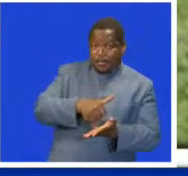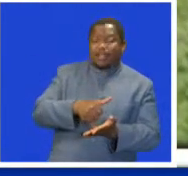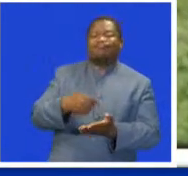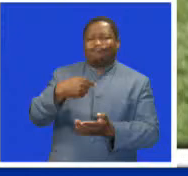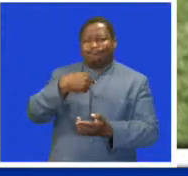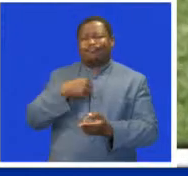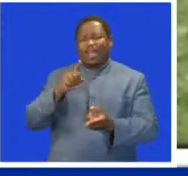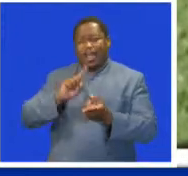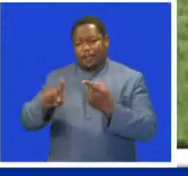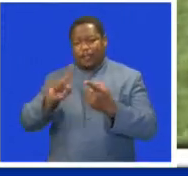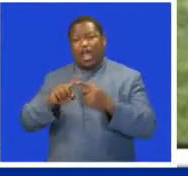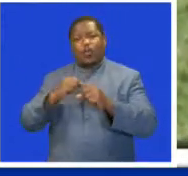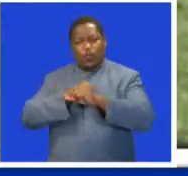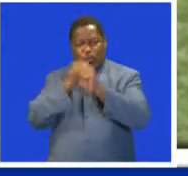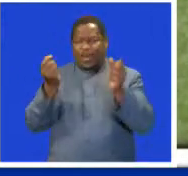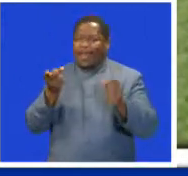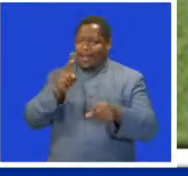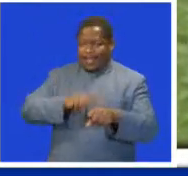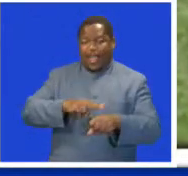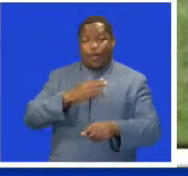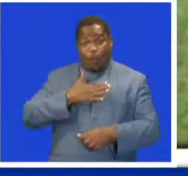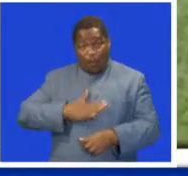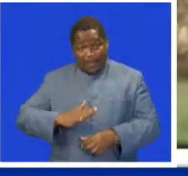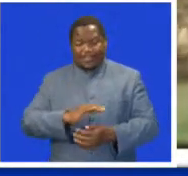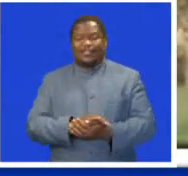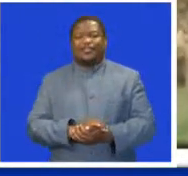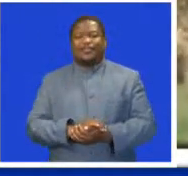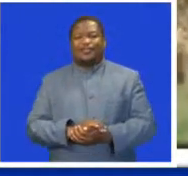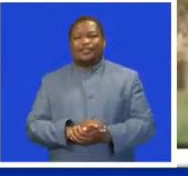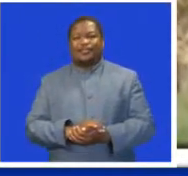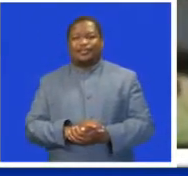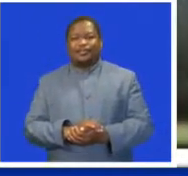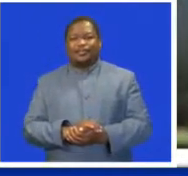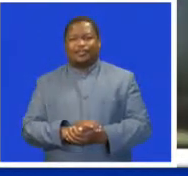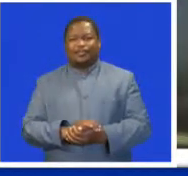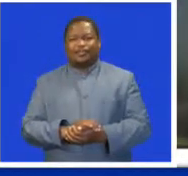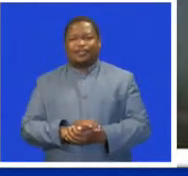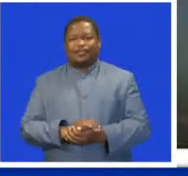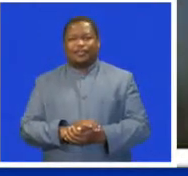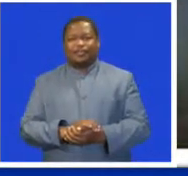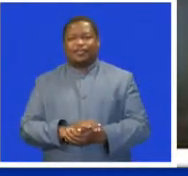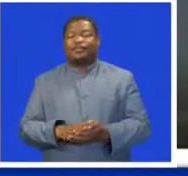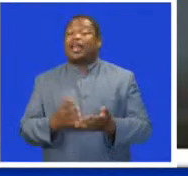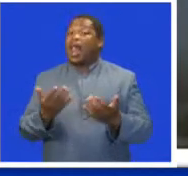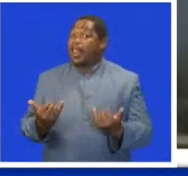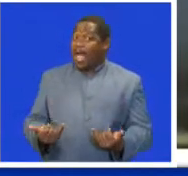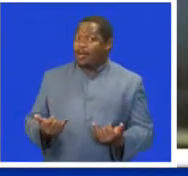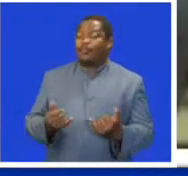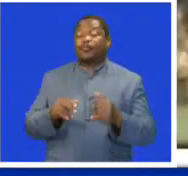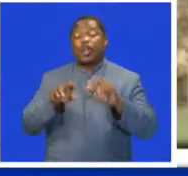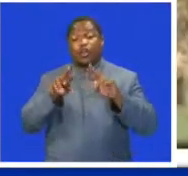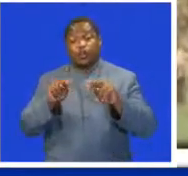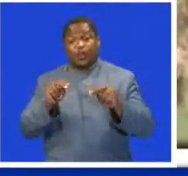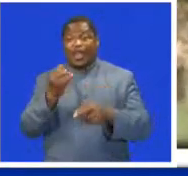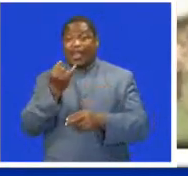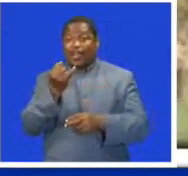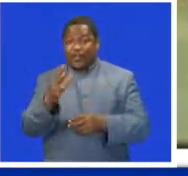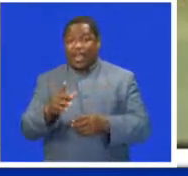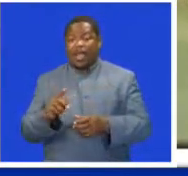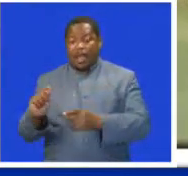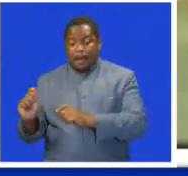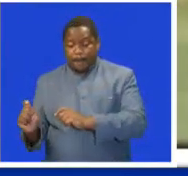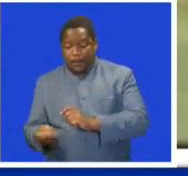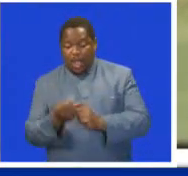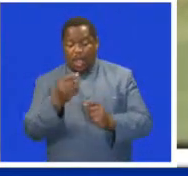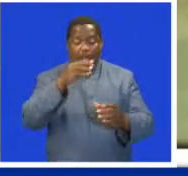Ngakulokunye lenzebe ibe nendlela lentsha yokulandza ibhola ngesikhathi semgodzini. Captain we Women's Babane Golf Club Fisiwe